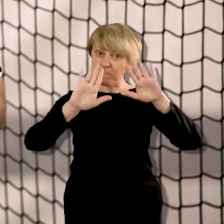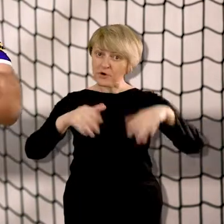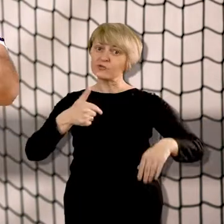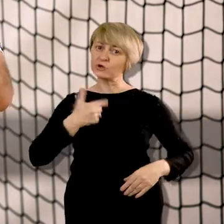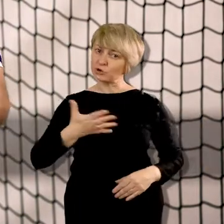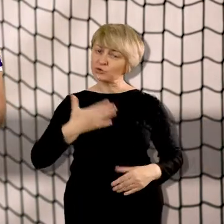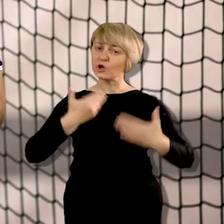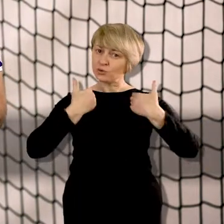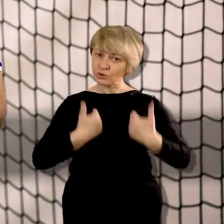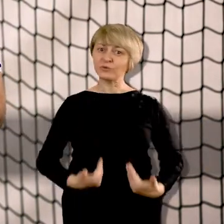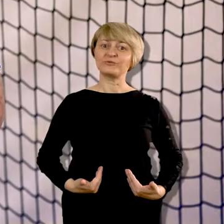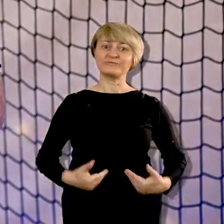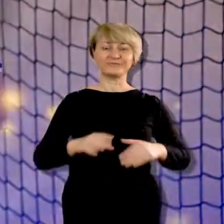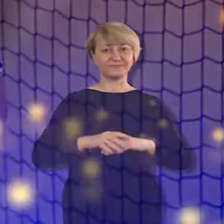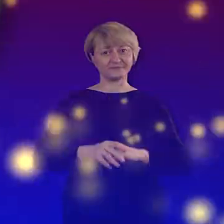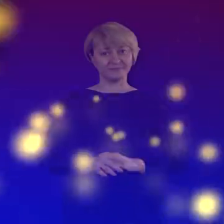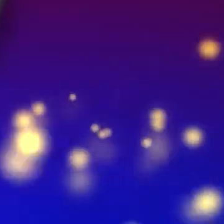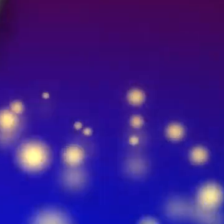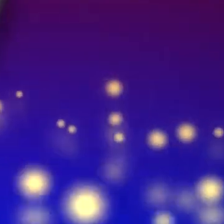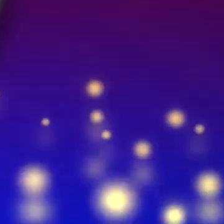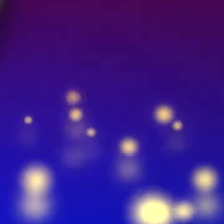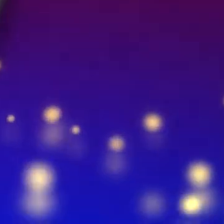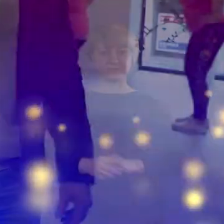Tolerancja. Pozwól mi być sobą.